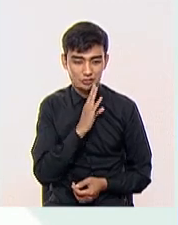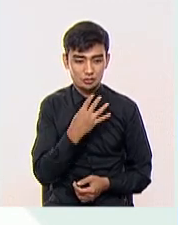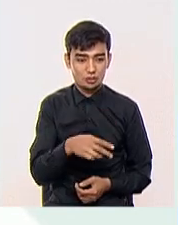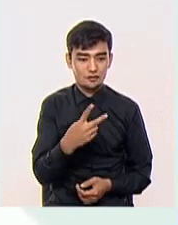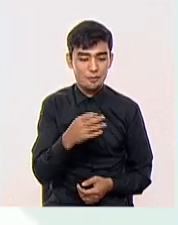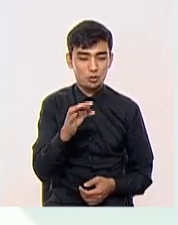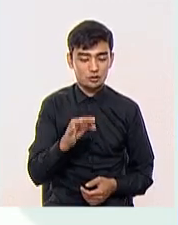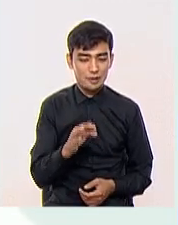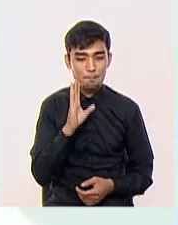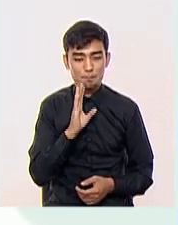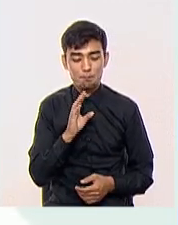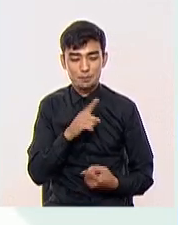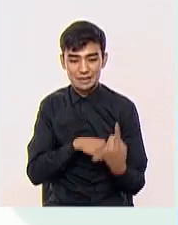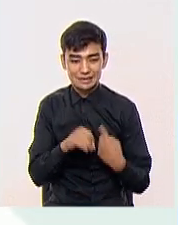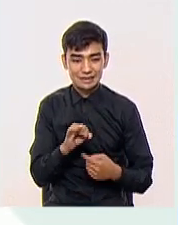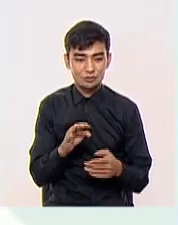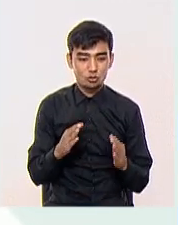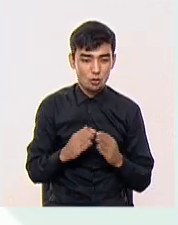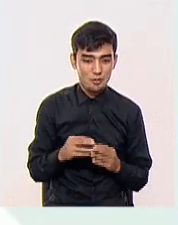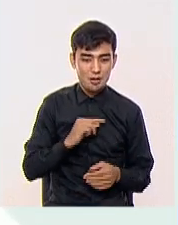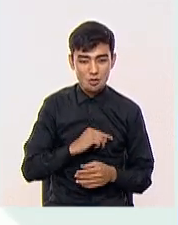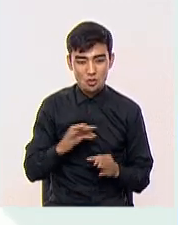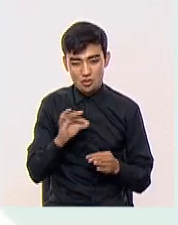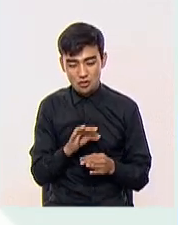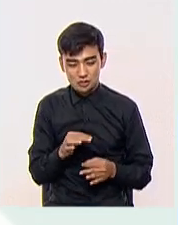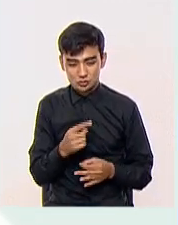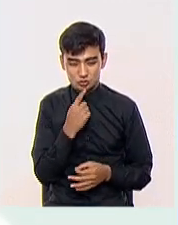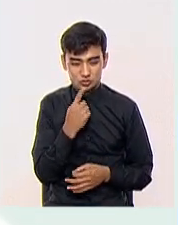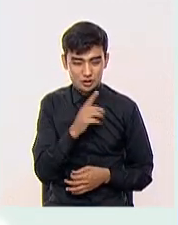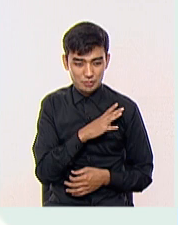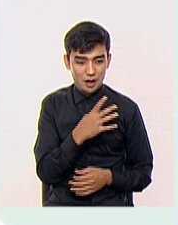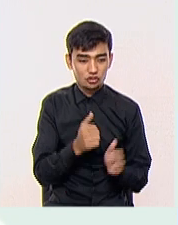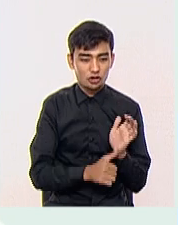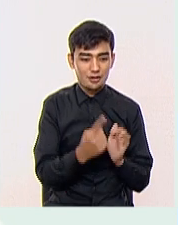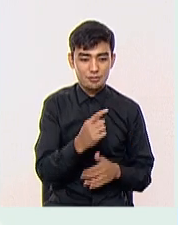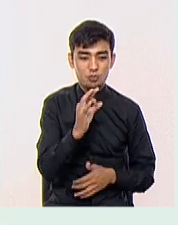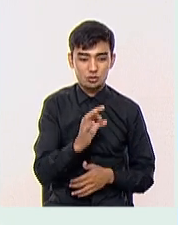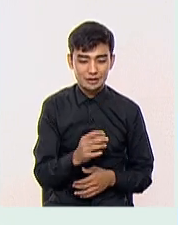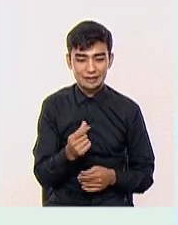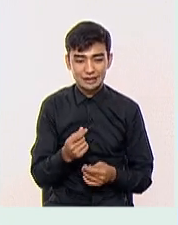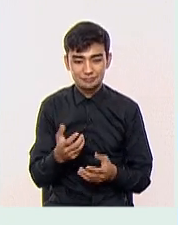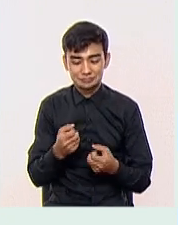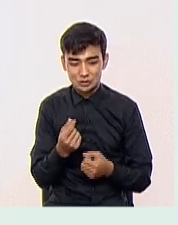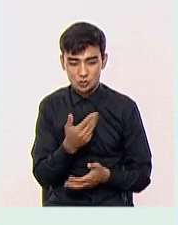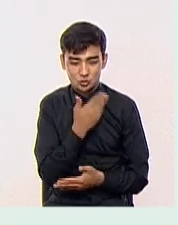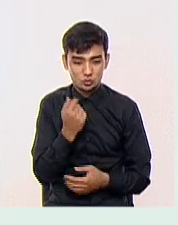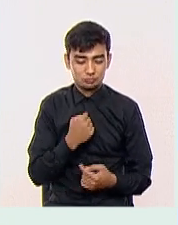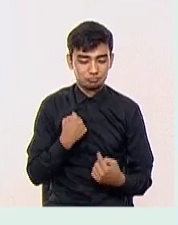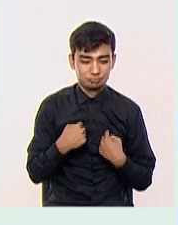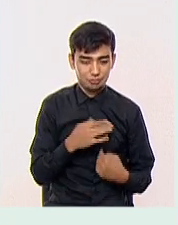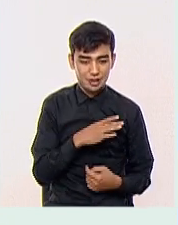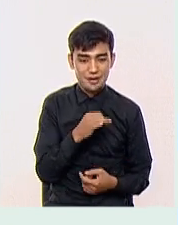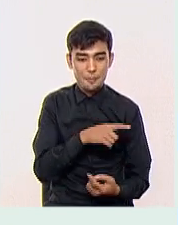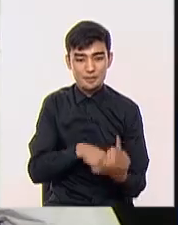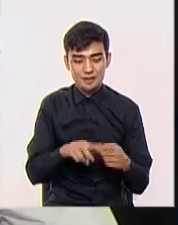42% бизнес пен үй шаруасын қатар алып жүрудегі қиындықтар жайлы айтқан. Ал 61% кәсібін ашуға қаржы тартуда қиналған. Бизнес көшбасшылық